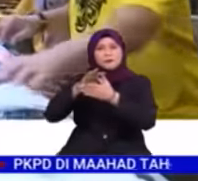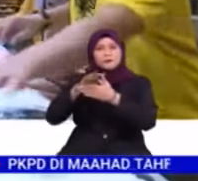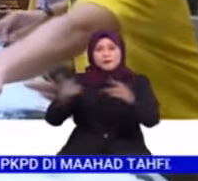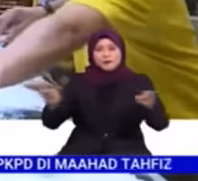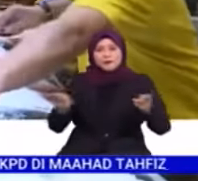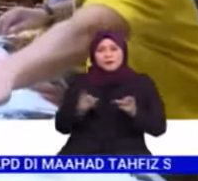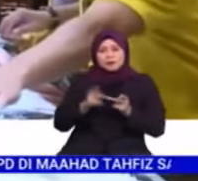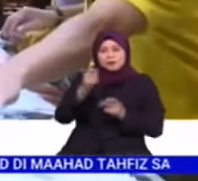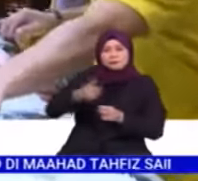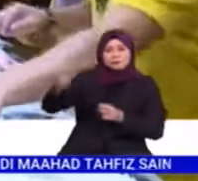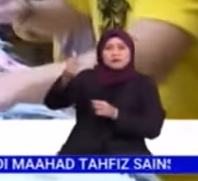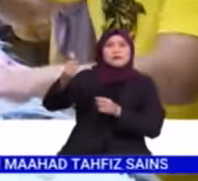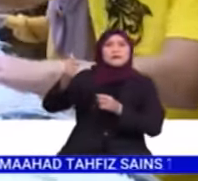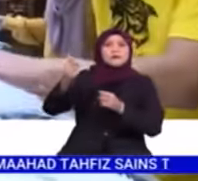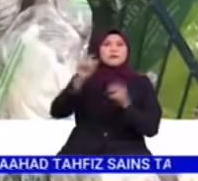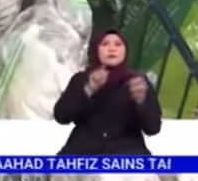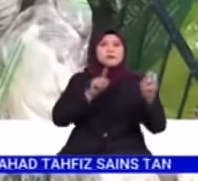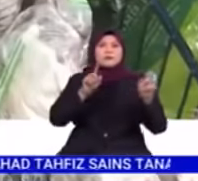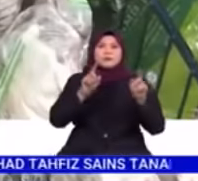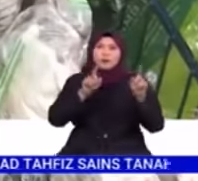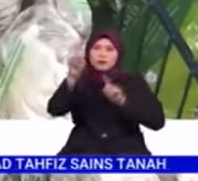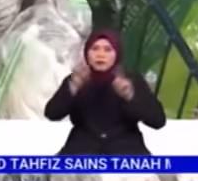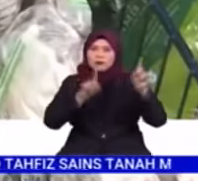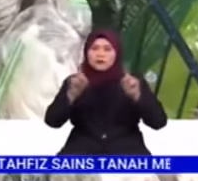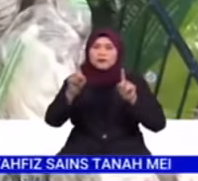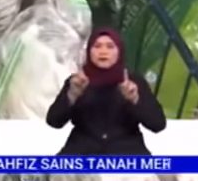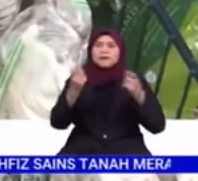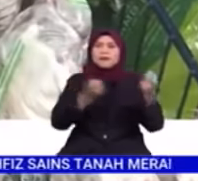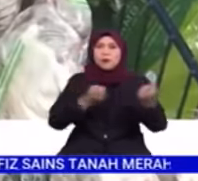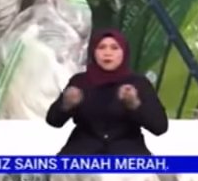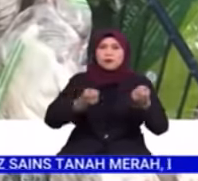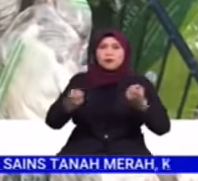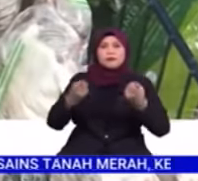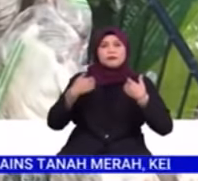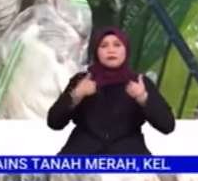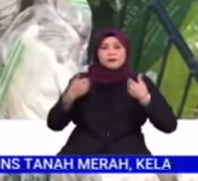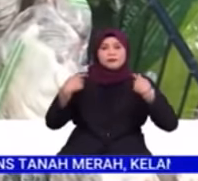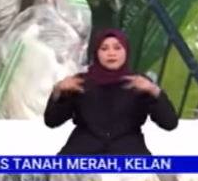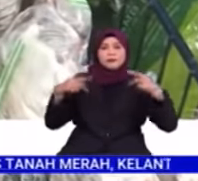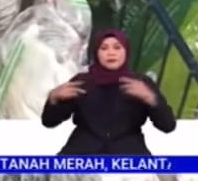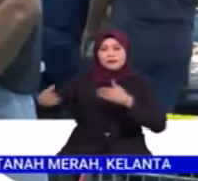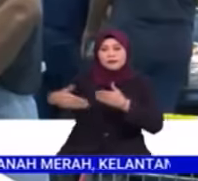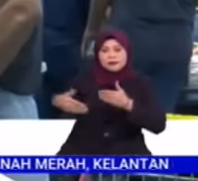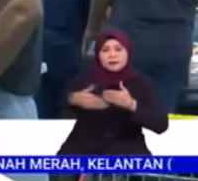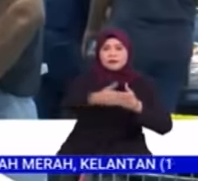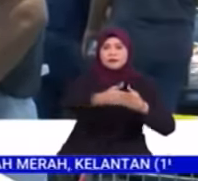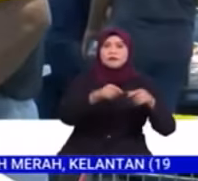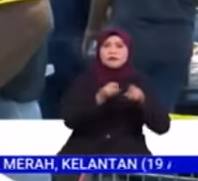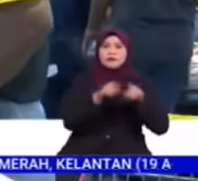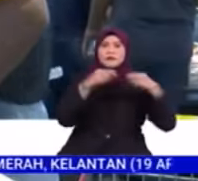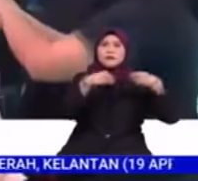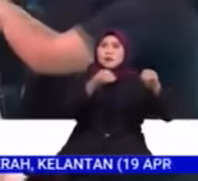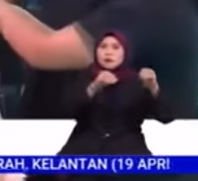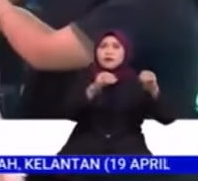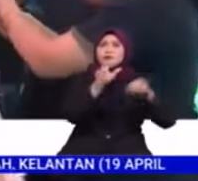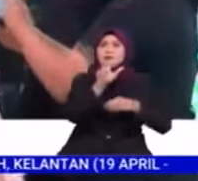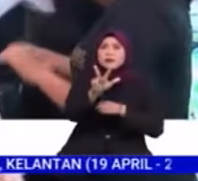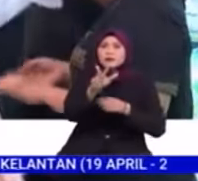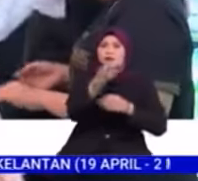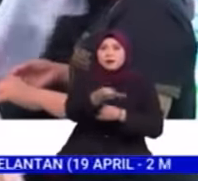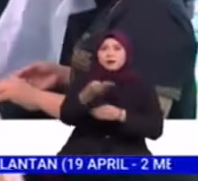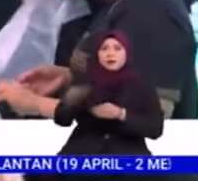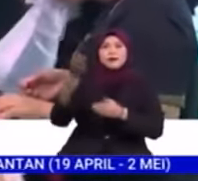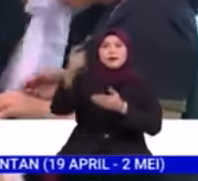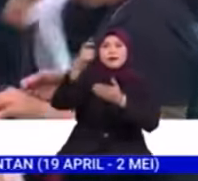kawasan elite yaitu di Bukit Bintang semakin menjabati aja premis lain di kawasan berdekatan ia menjual tiga barang